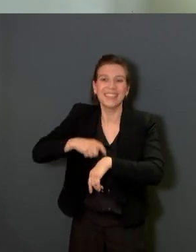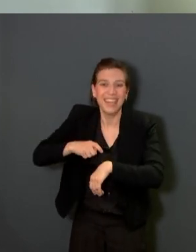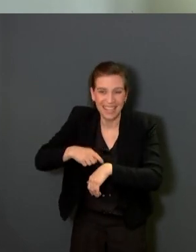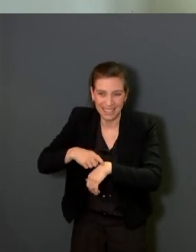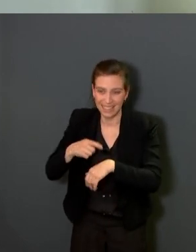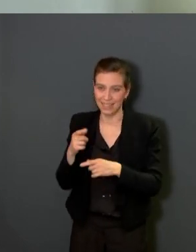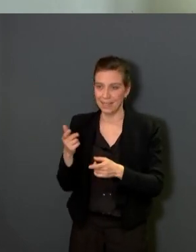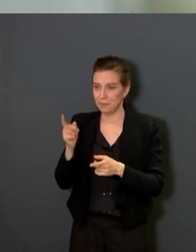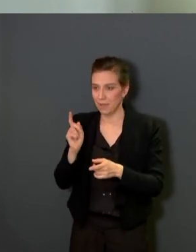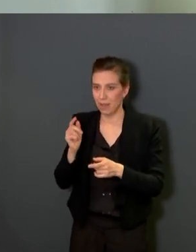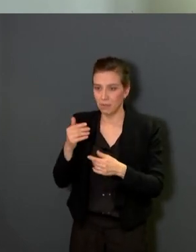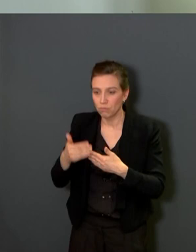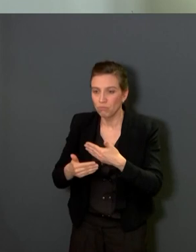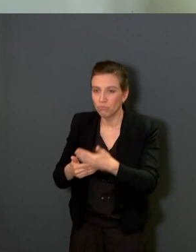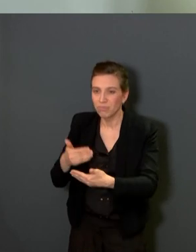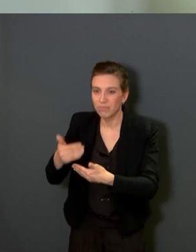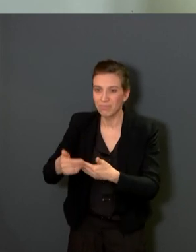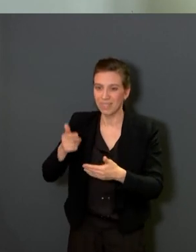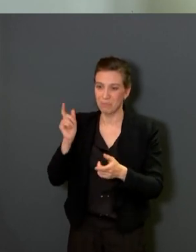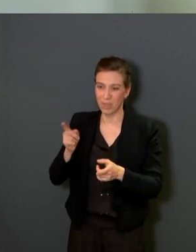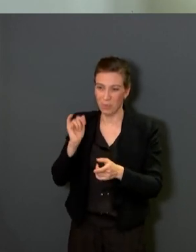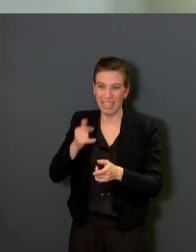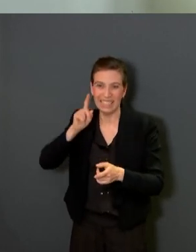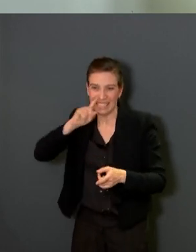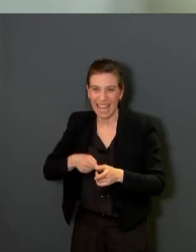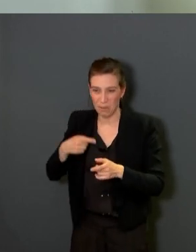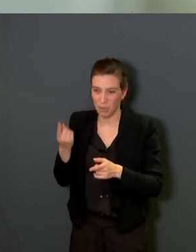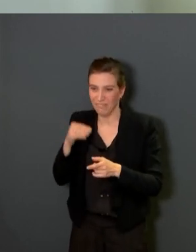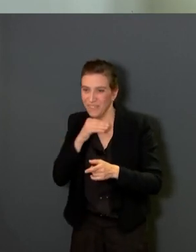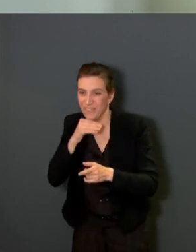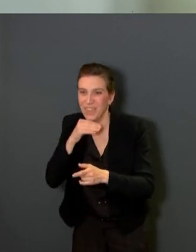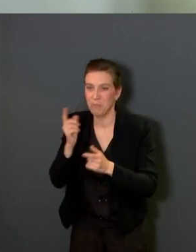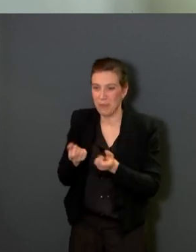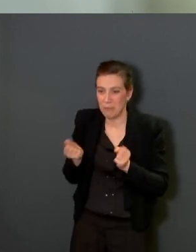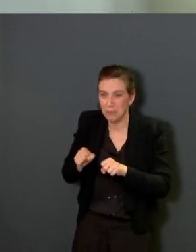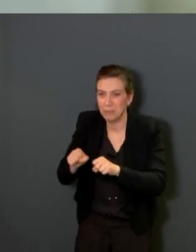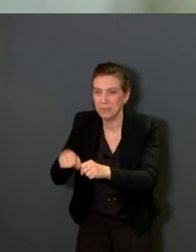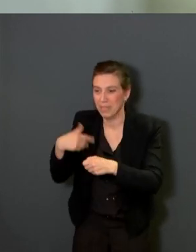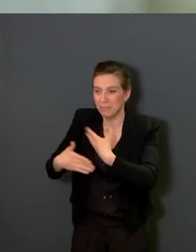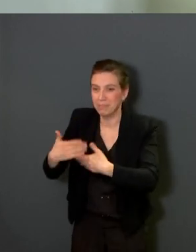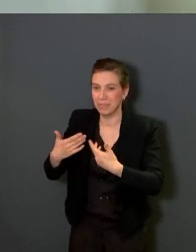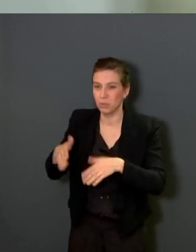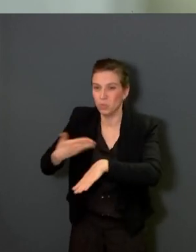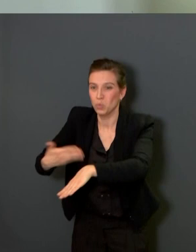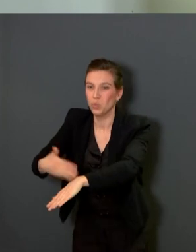urgente beslissingen moeten nemen ter versterking van onze capaciteit in de geestelijke gezondheidszorg. We zullen dat ook